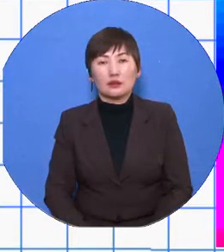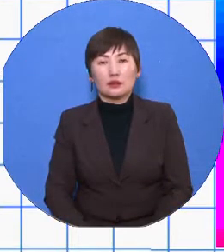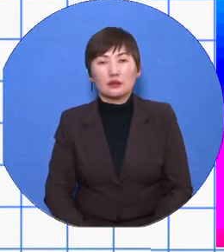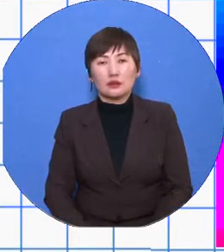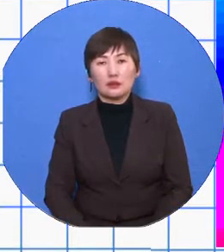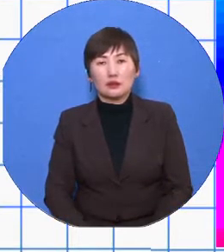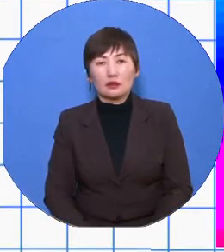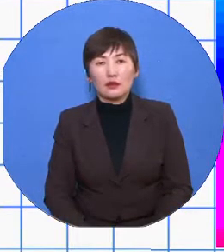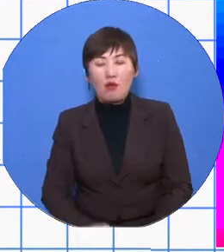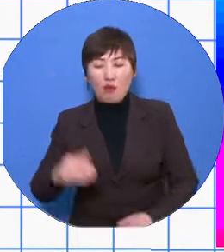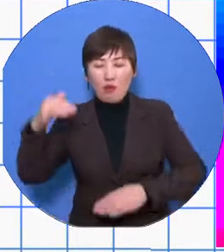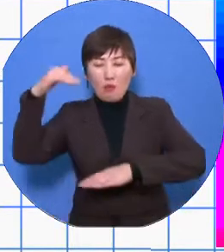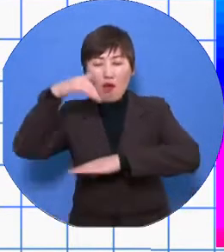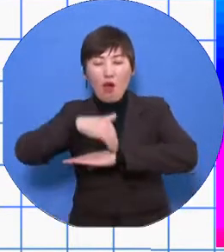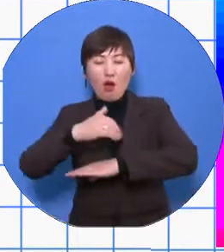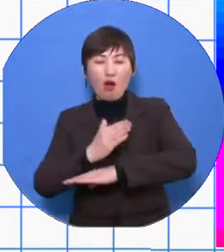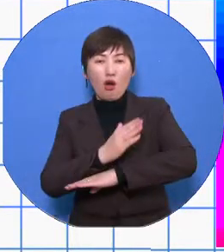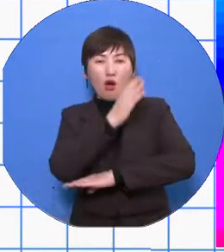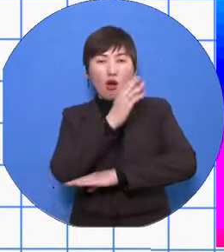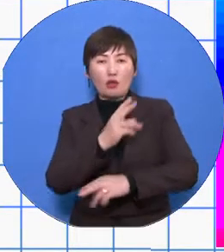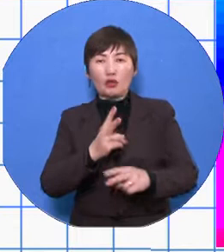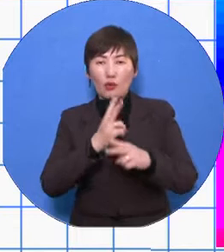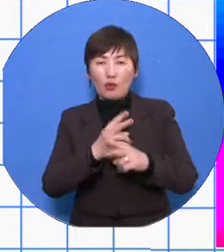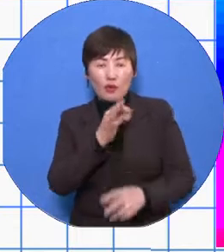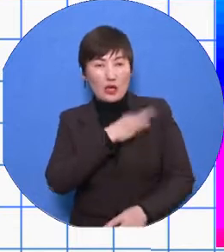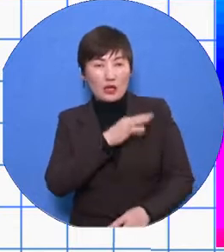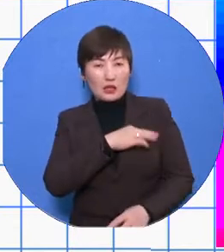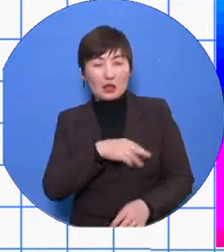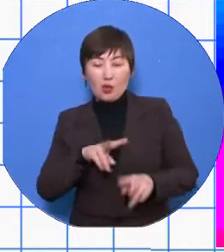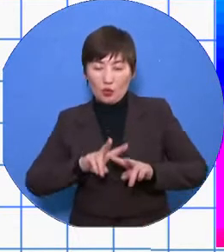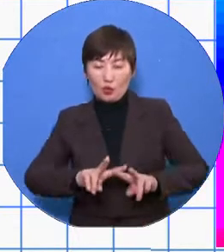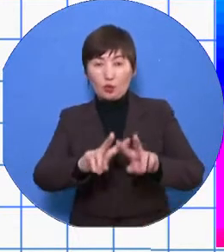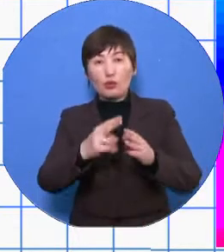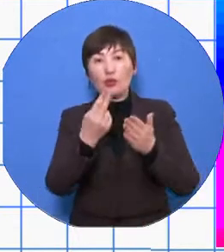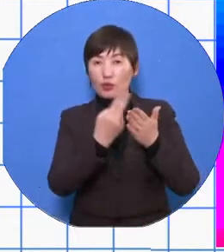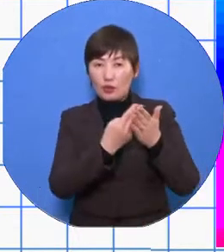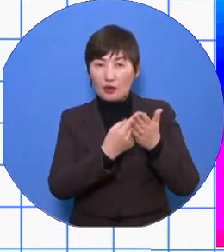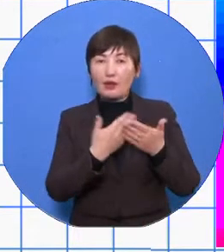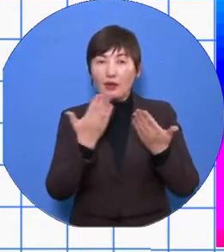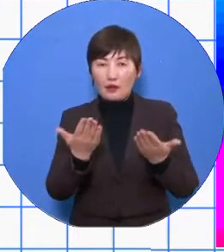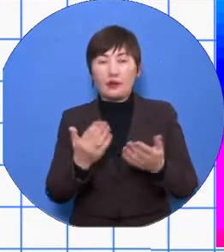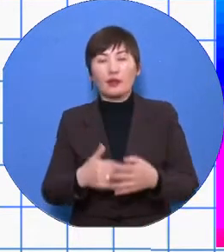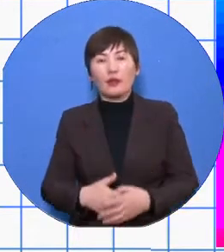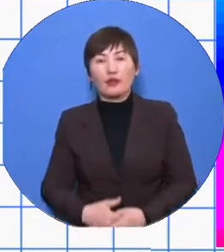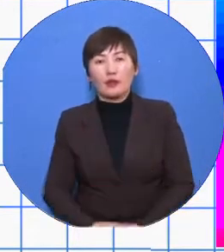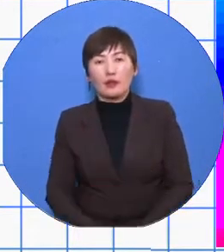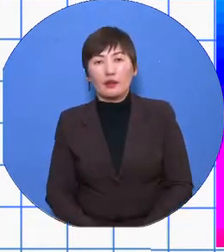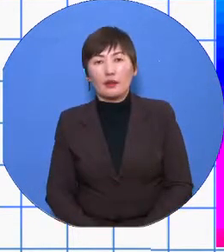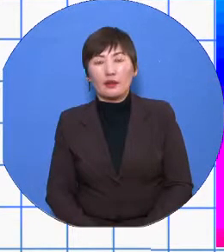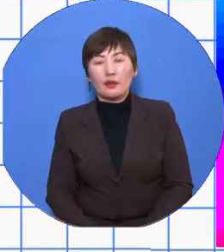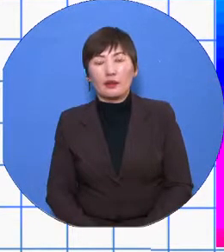За, ойлтын хуулийг ашиглан үржлүүлэн зураарай. За, өгшин тэгш химийн чанар ашиглаж зурж байна.